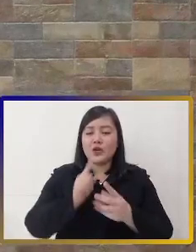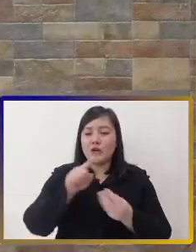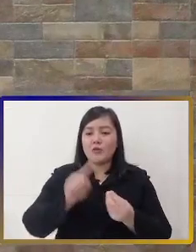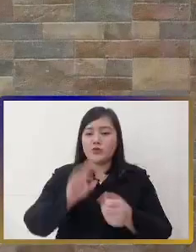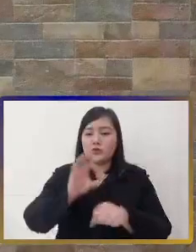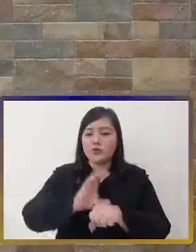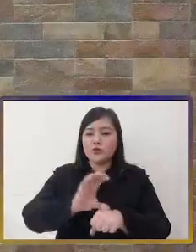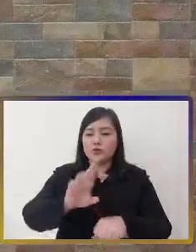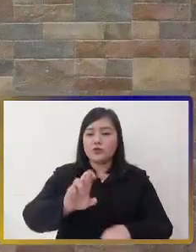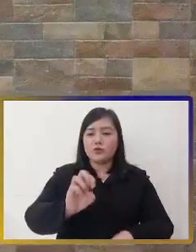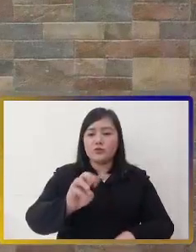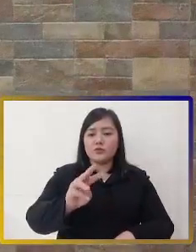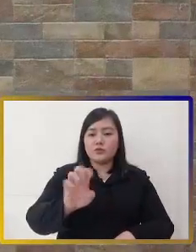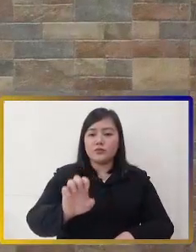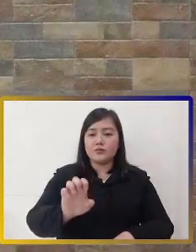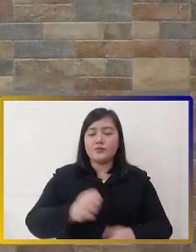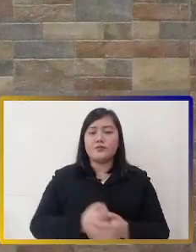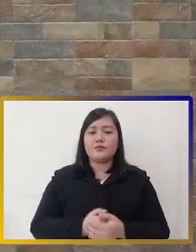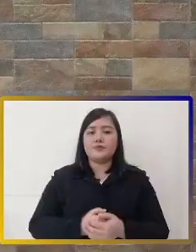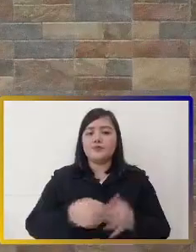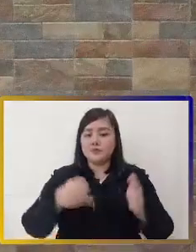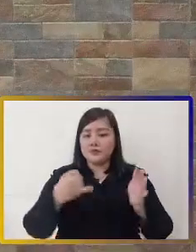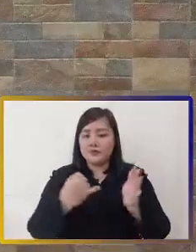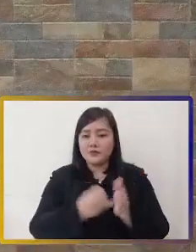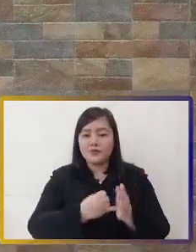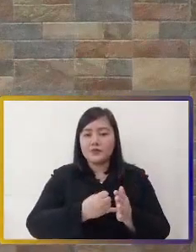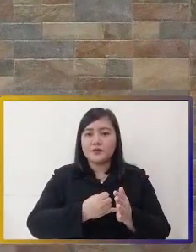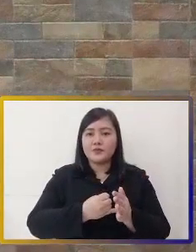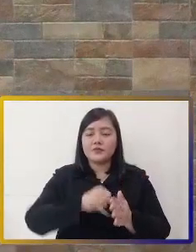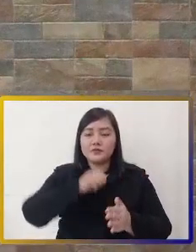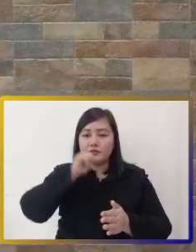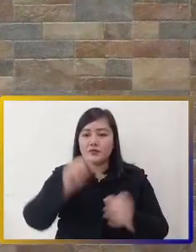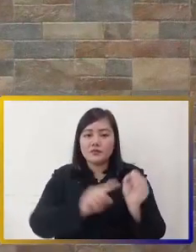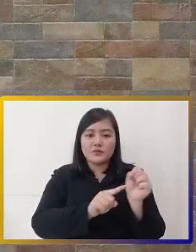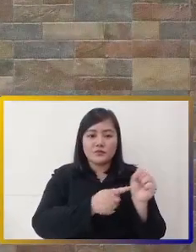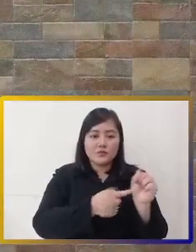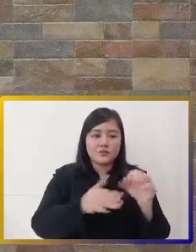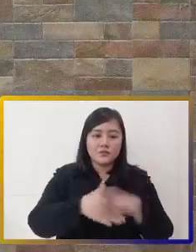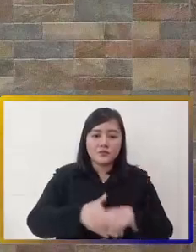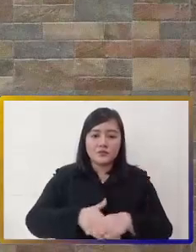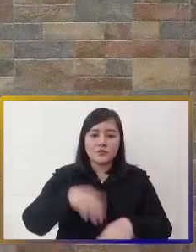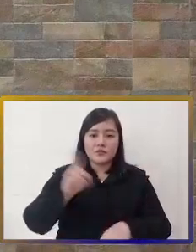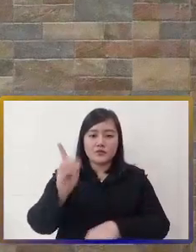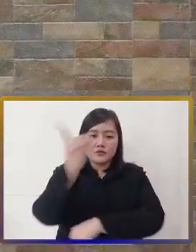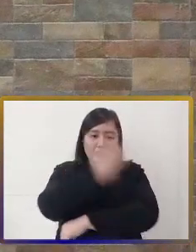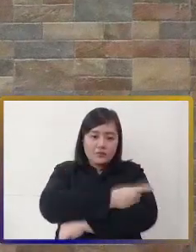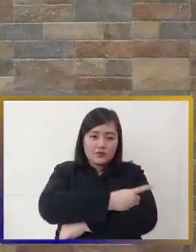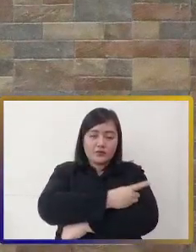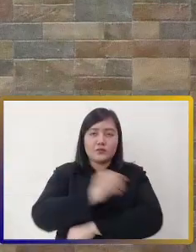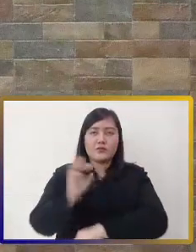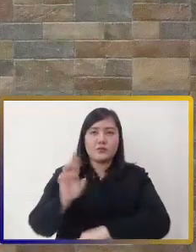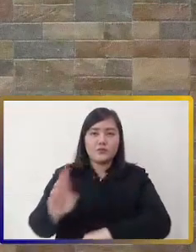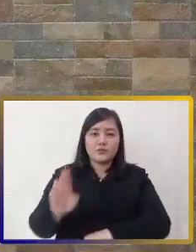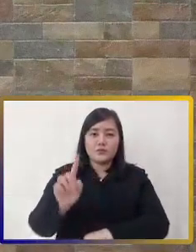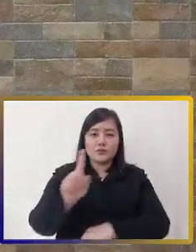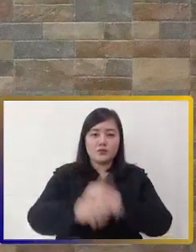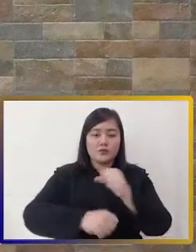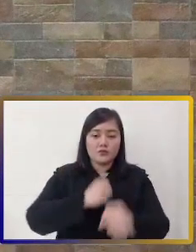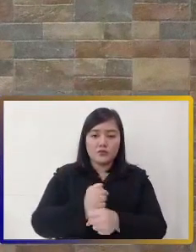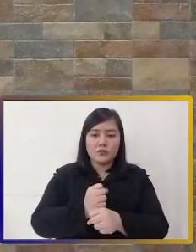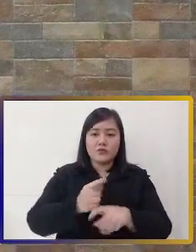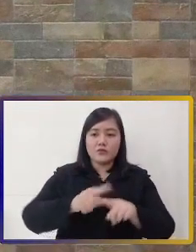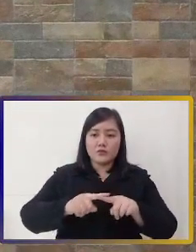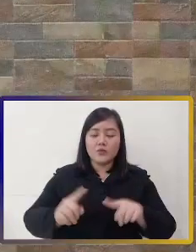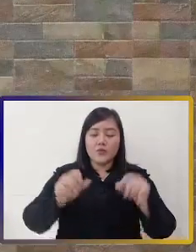not originate in a day or year. Alright? But gradually subverted